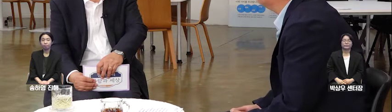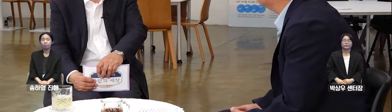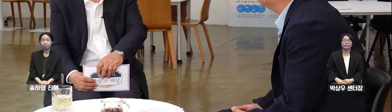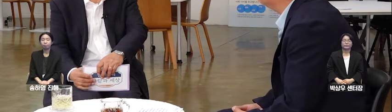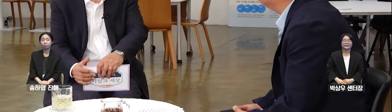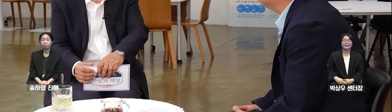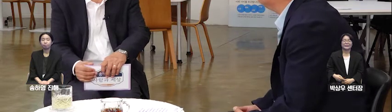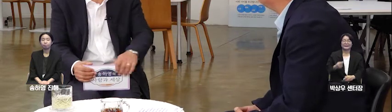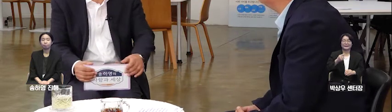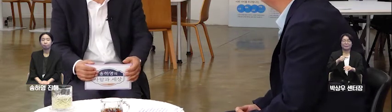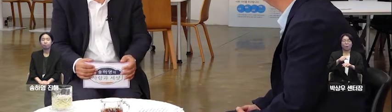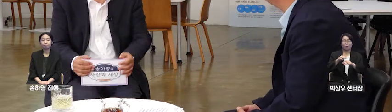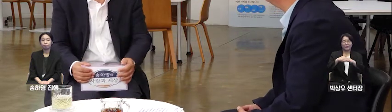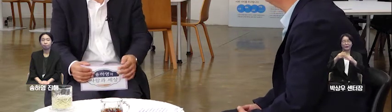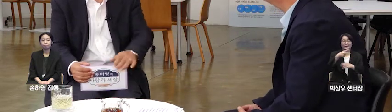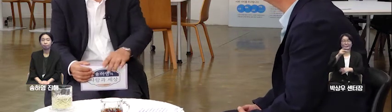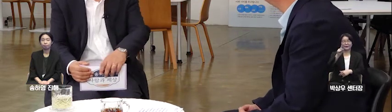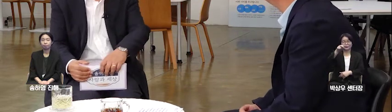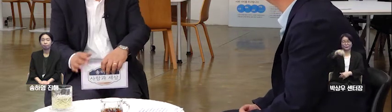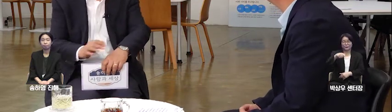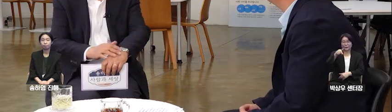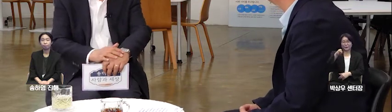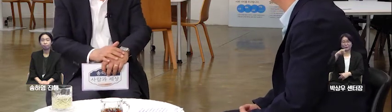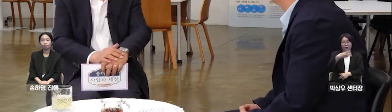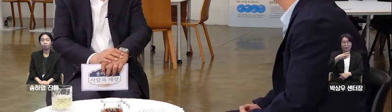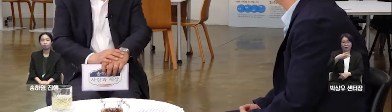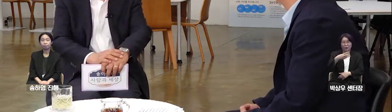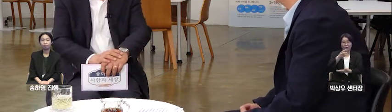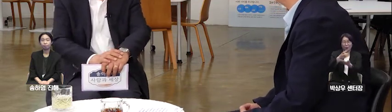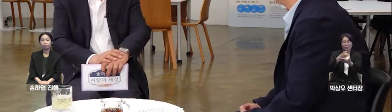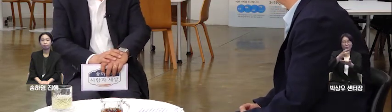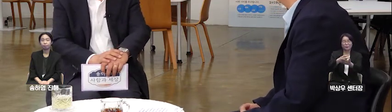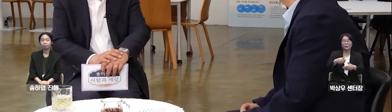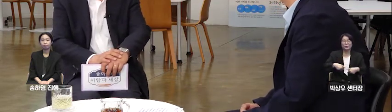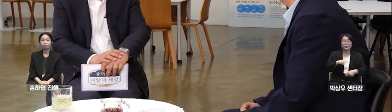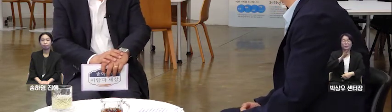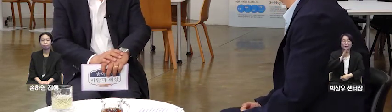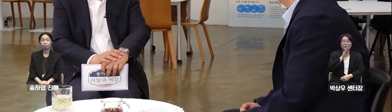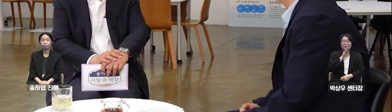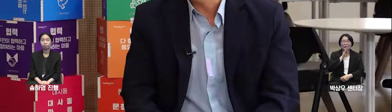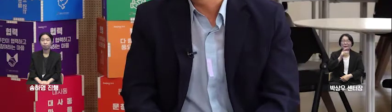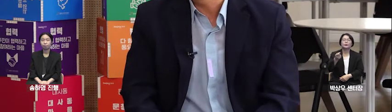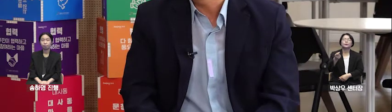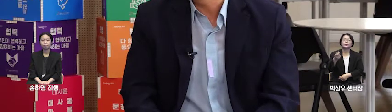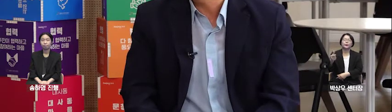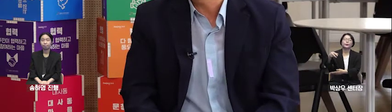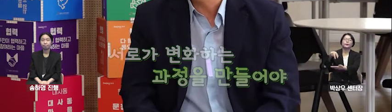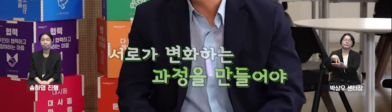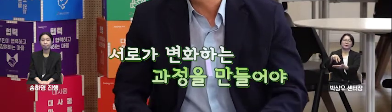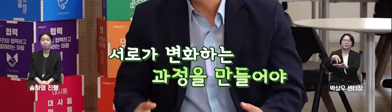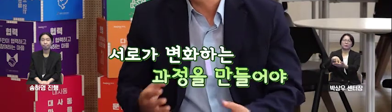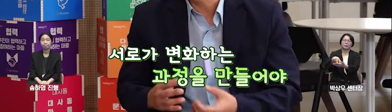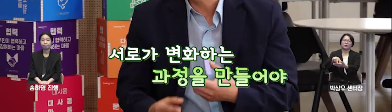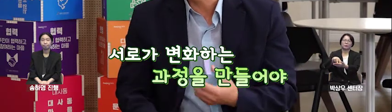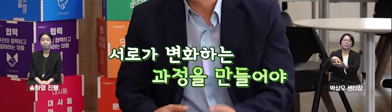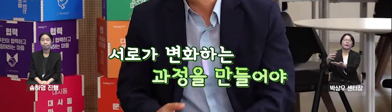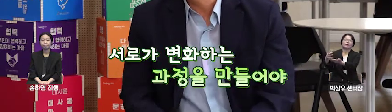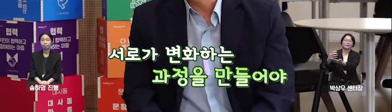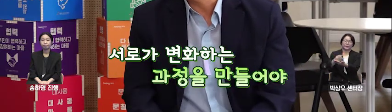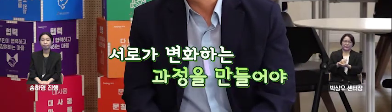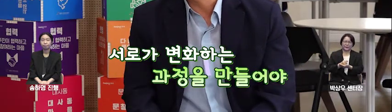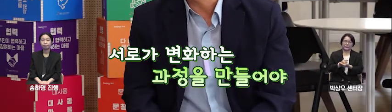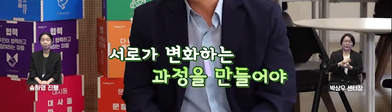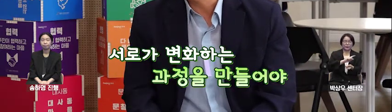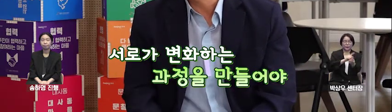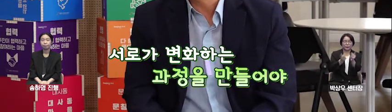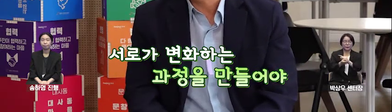다수결의 원칙도 사실은 굉장히 필요하겠지만 소수자의 그 의견도 계속 수용하는 결국은 서로가 변화되어지는